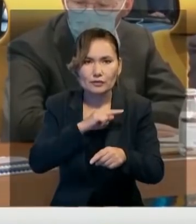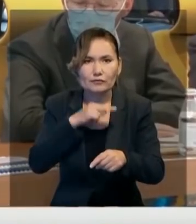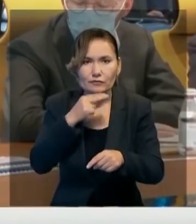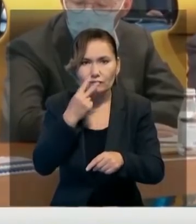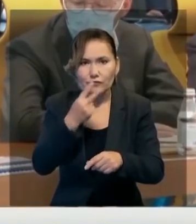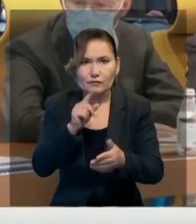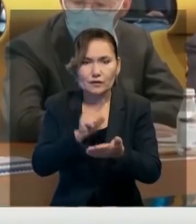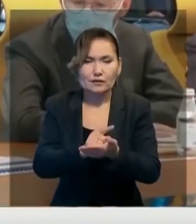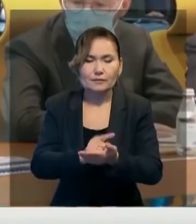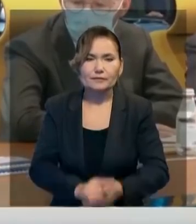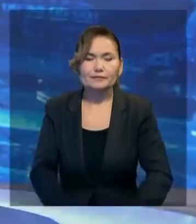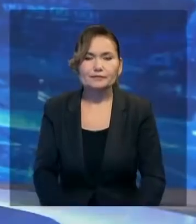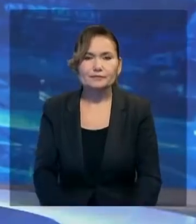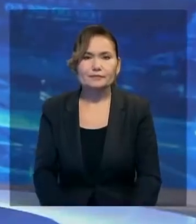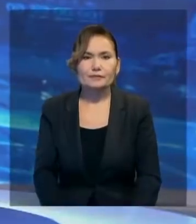қажет.